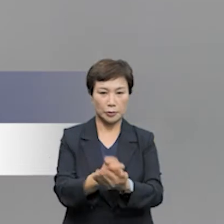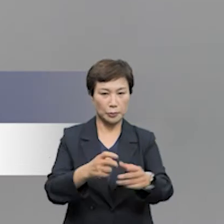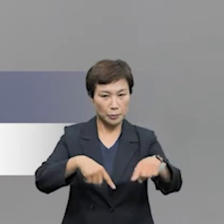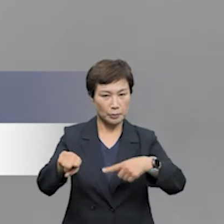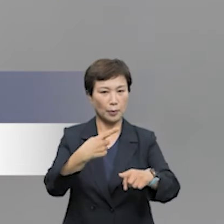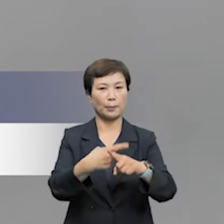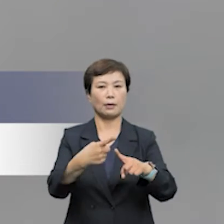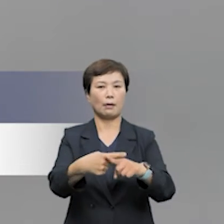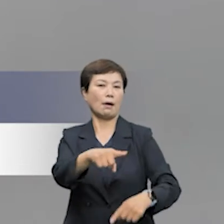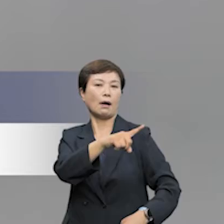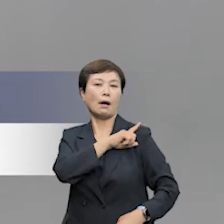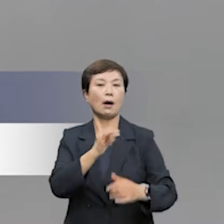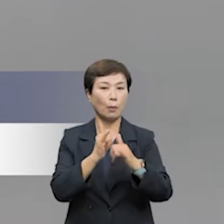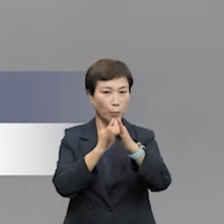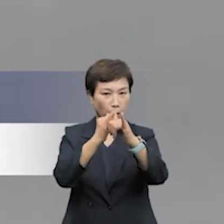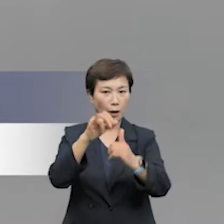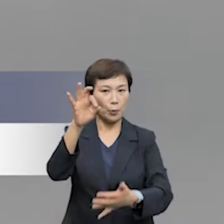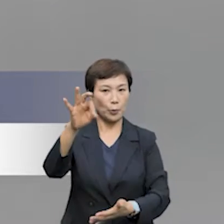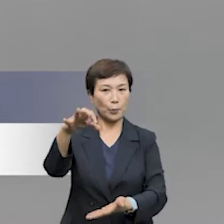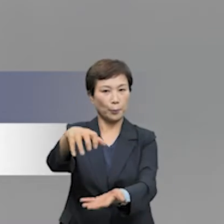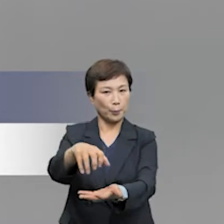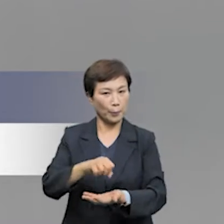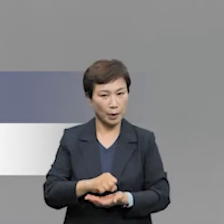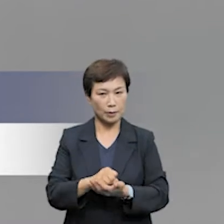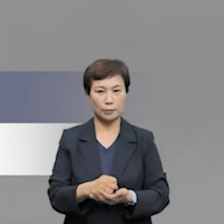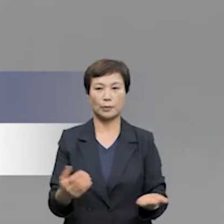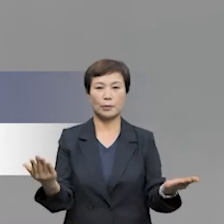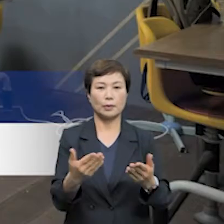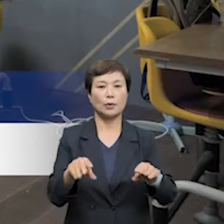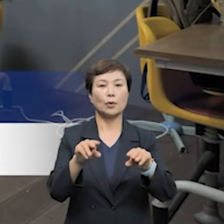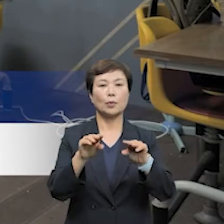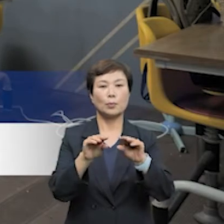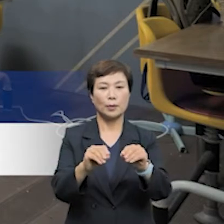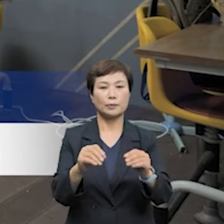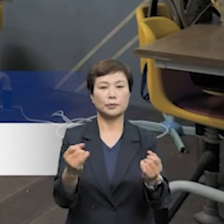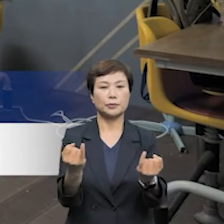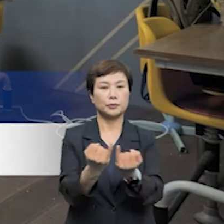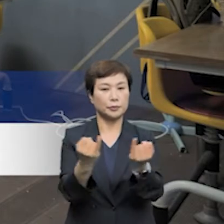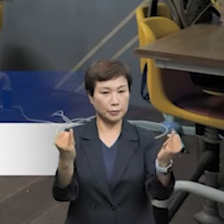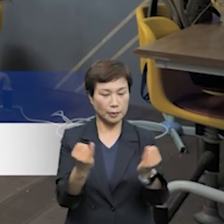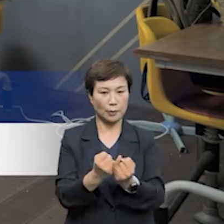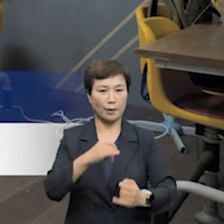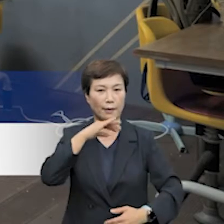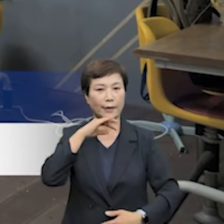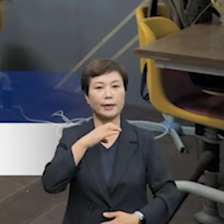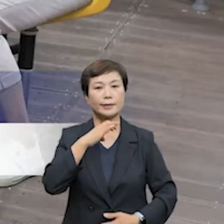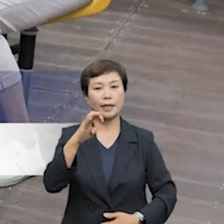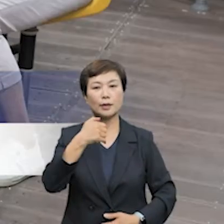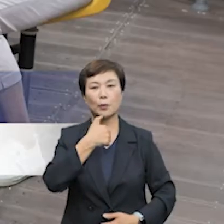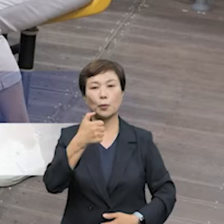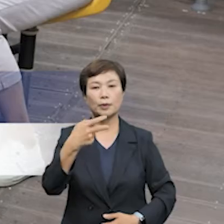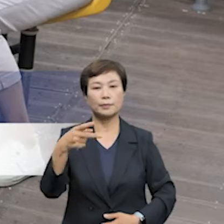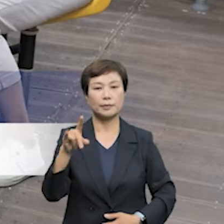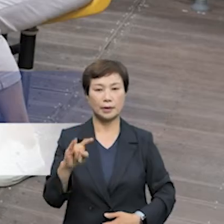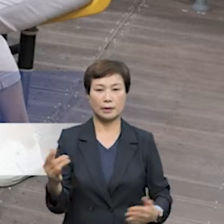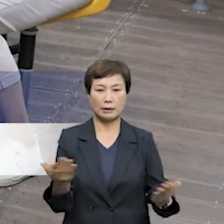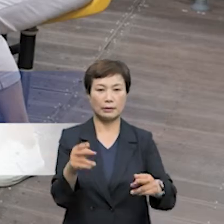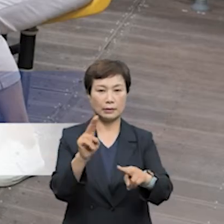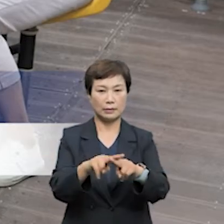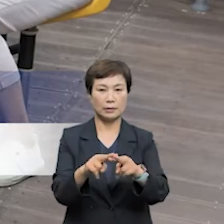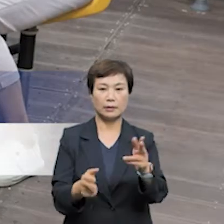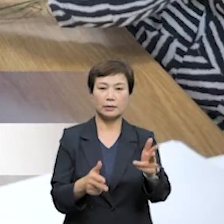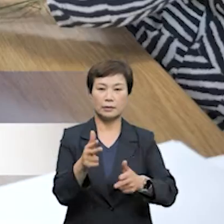정책 종합평가 최우수상 수상으로 받은 국비 등을 투입해 경력단절 여성과 신중년 일자리 창출을